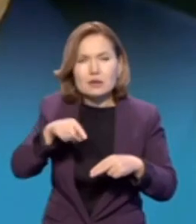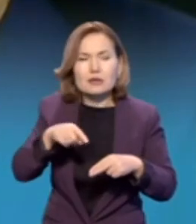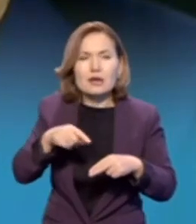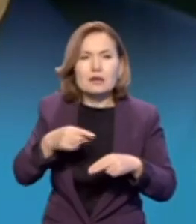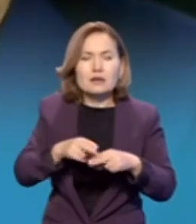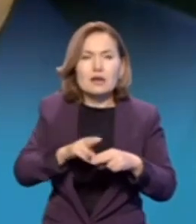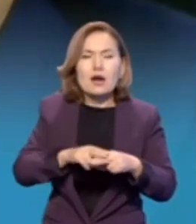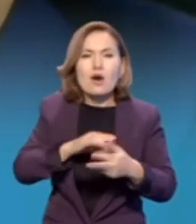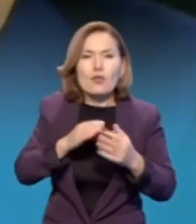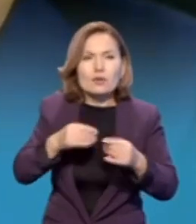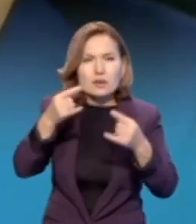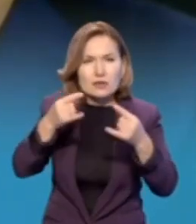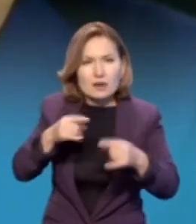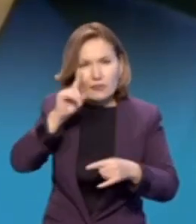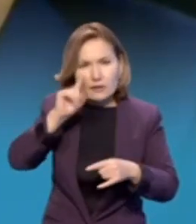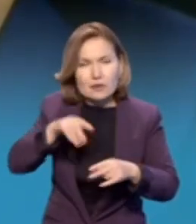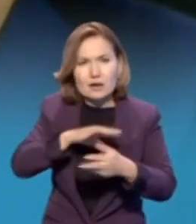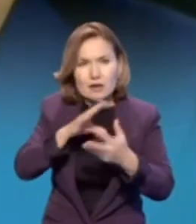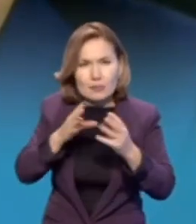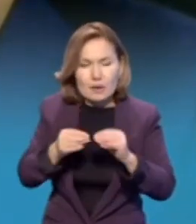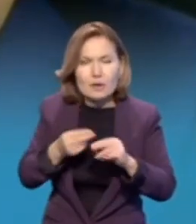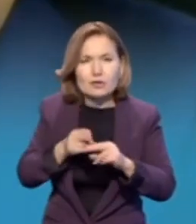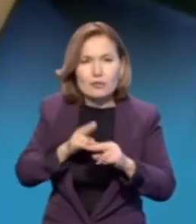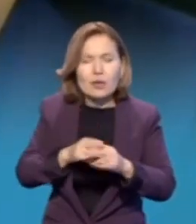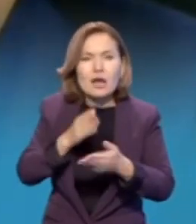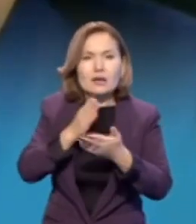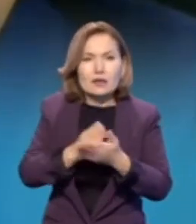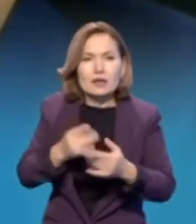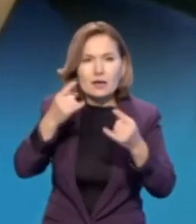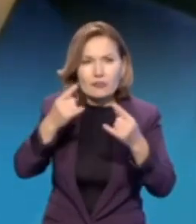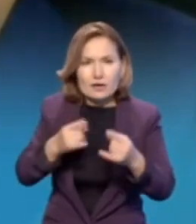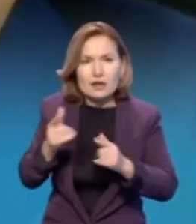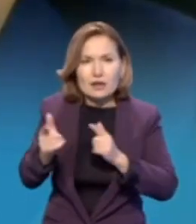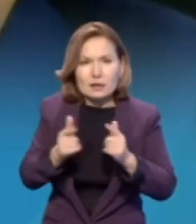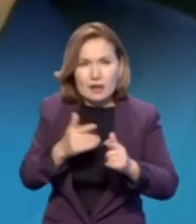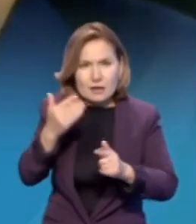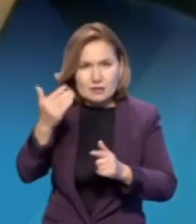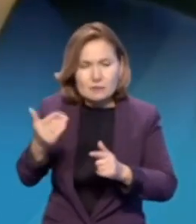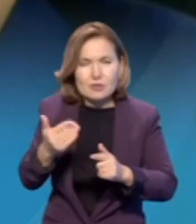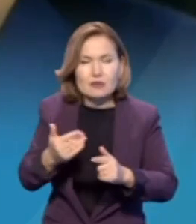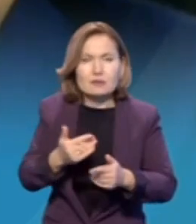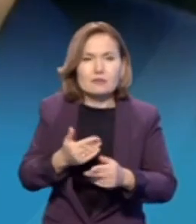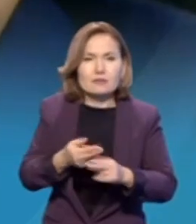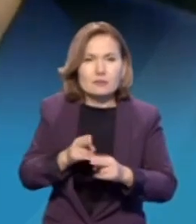жүргіздіңіз. Жалпы телевидениені жатырқап қалған жоқсыз ба? Тікелей эфирге дайынсыз ба?